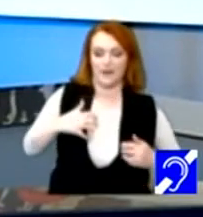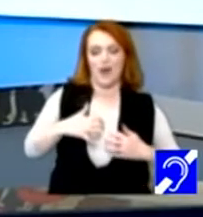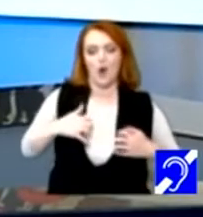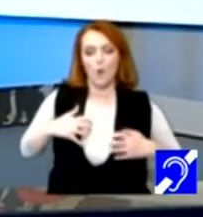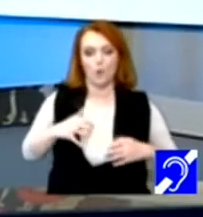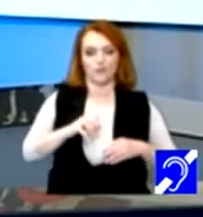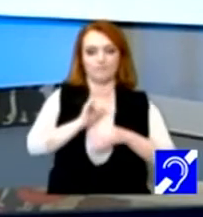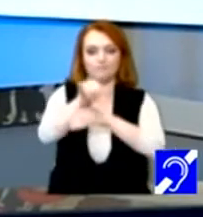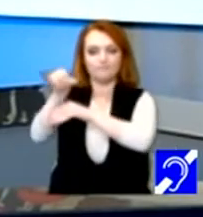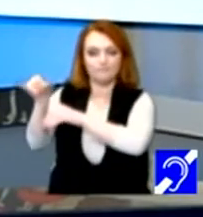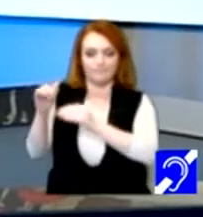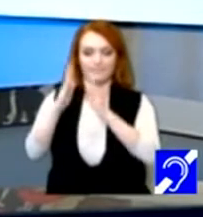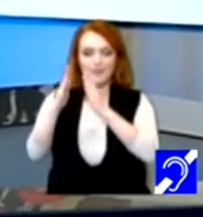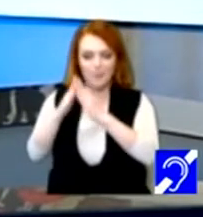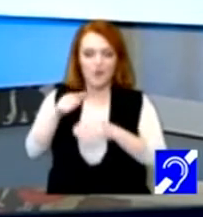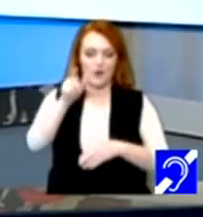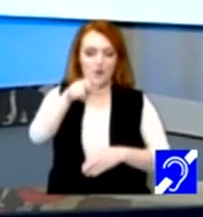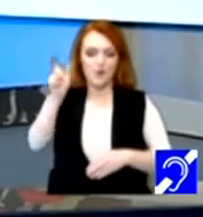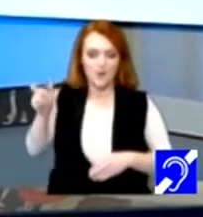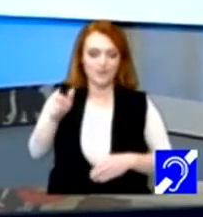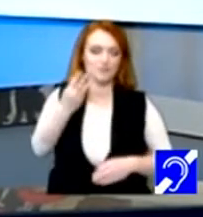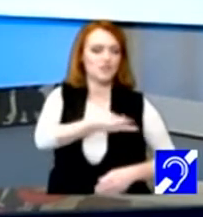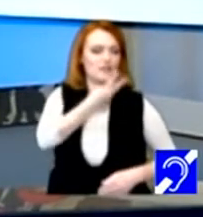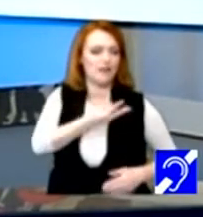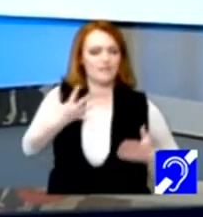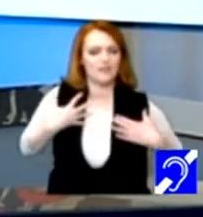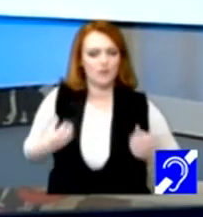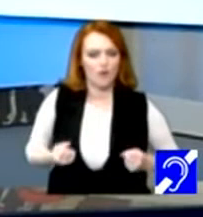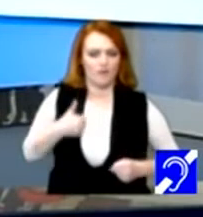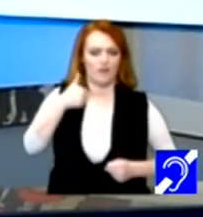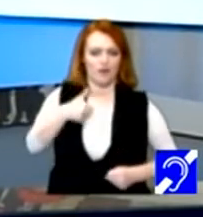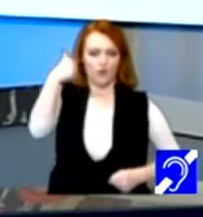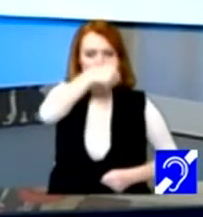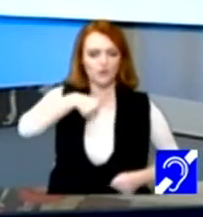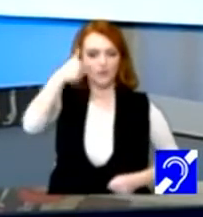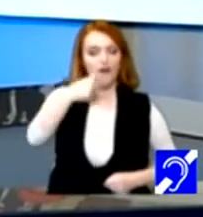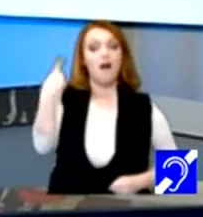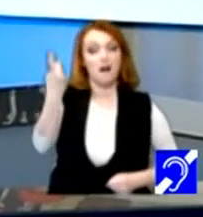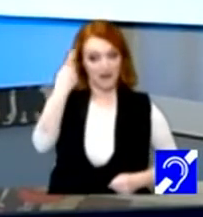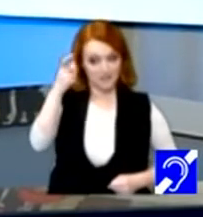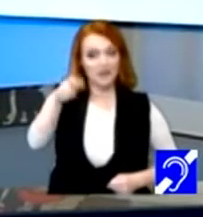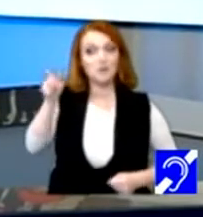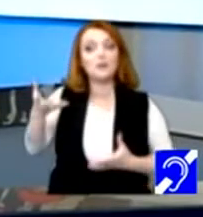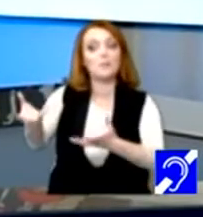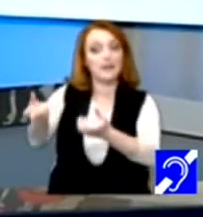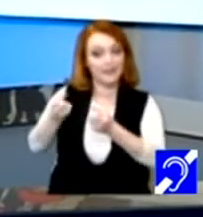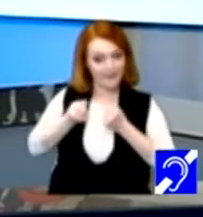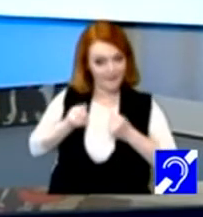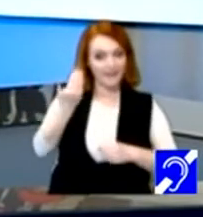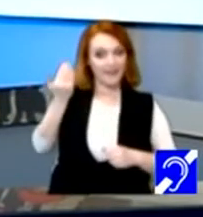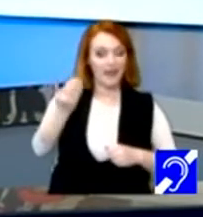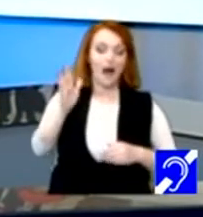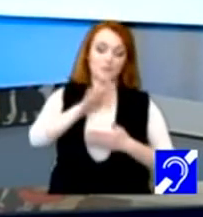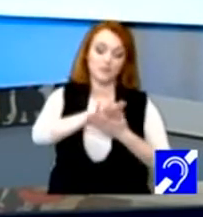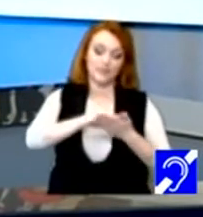pentru a le ura un an nou cu belșug și sănătate. Gospodarii au întâmpinat nerăbdători, iar acum îi primesc bucuroși cu